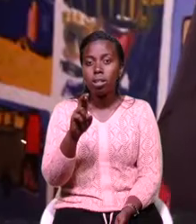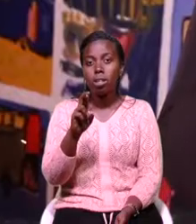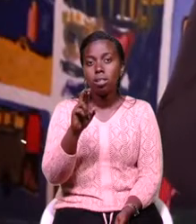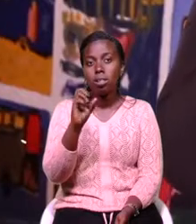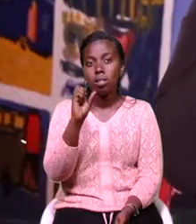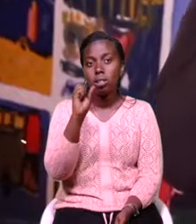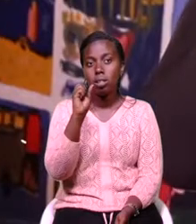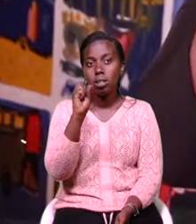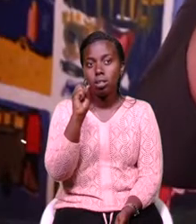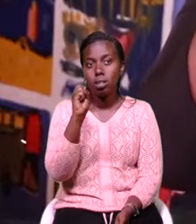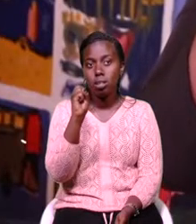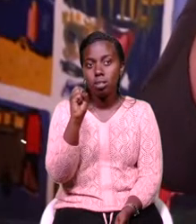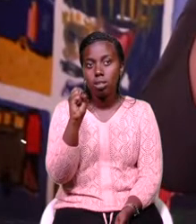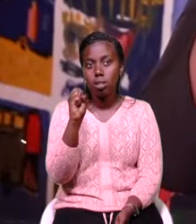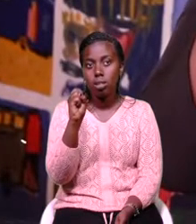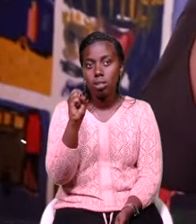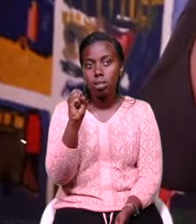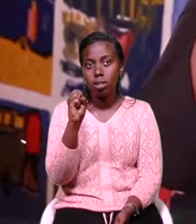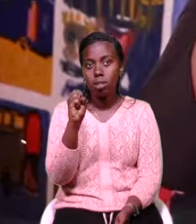S,